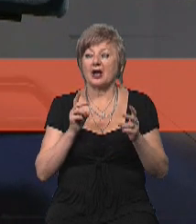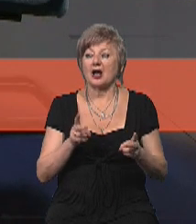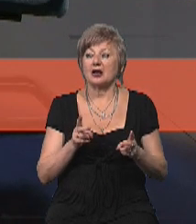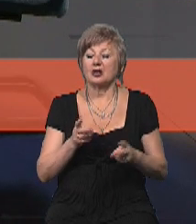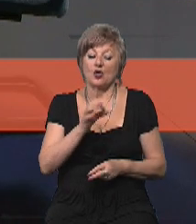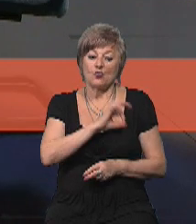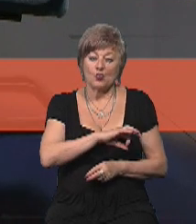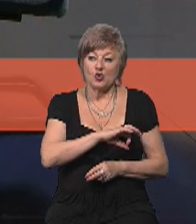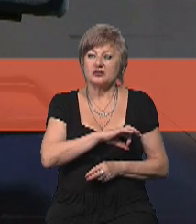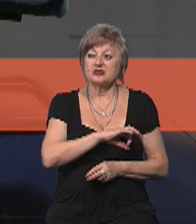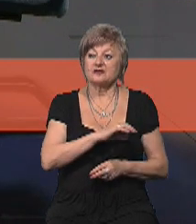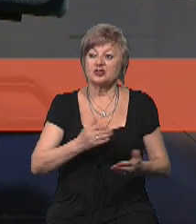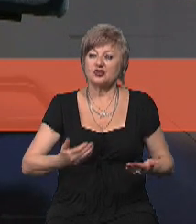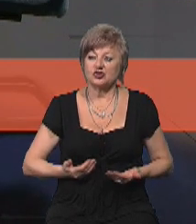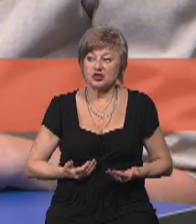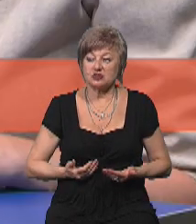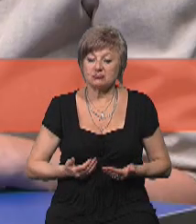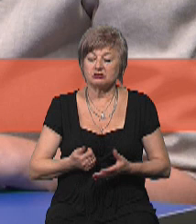бы впроваджувати у життя.